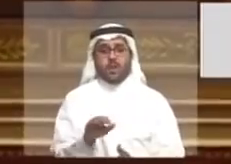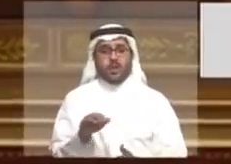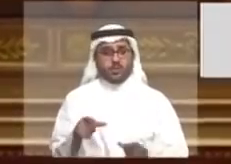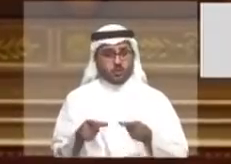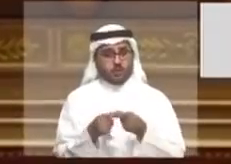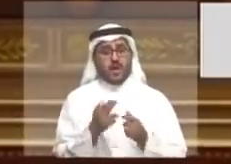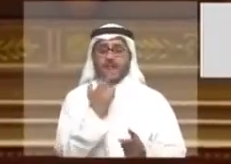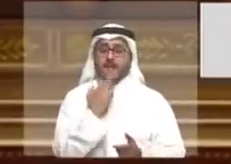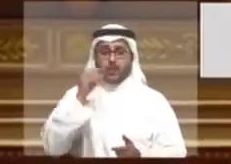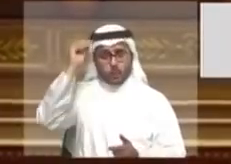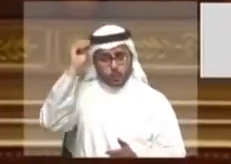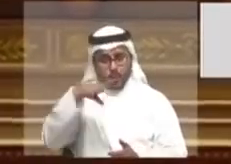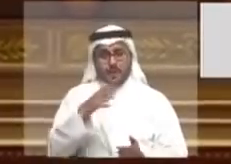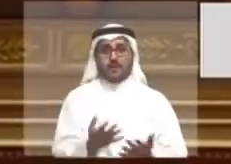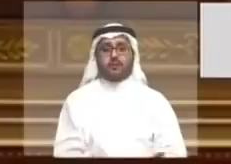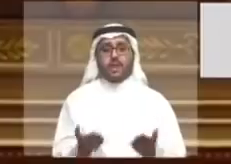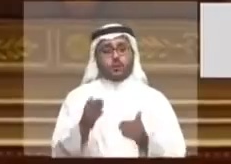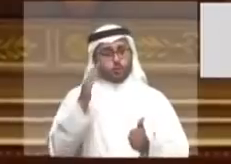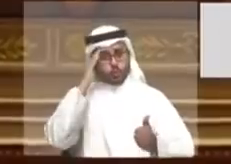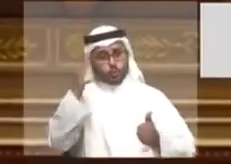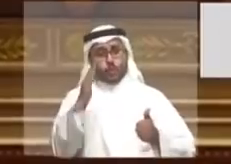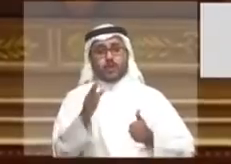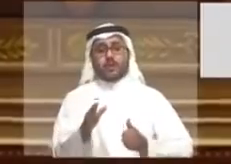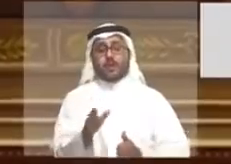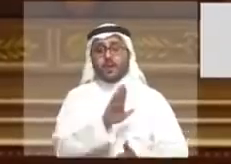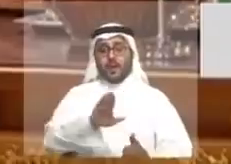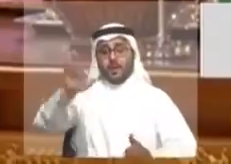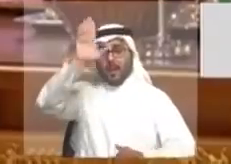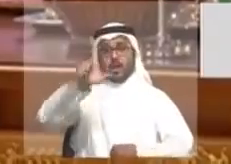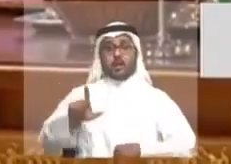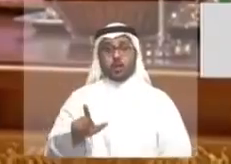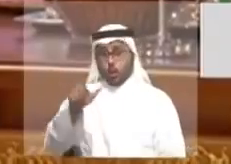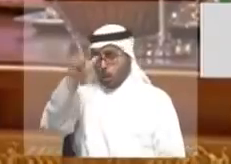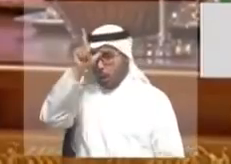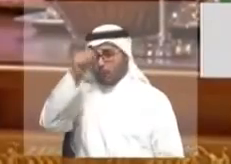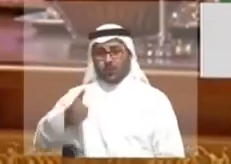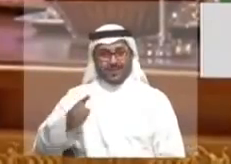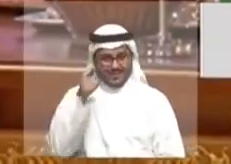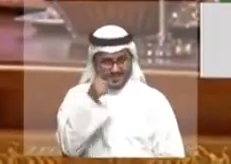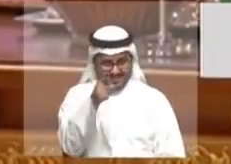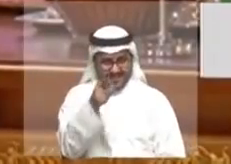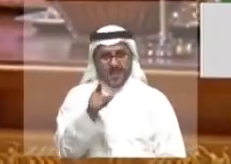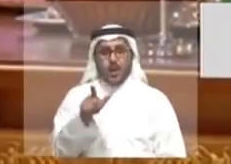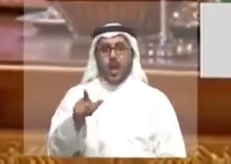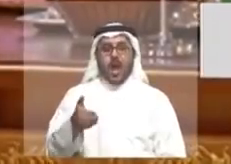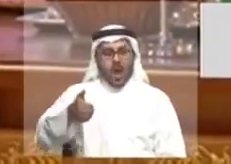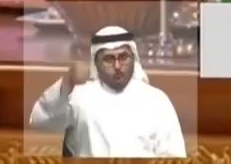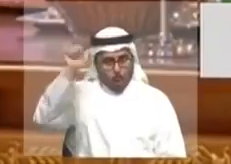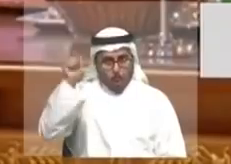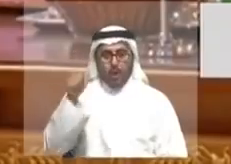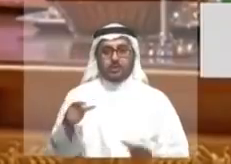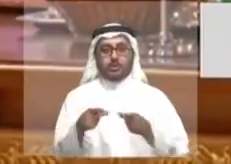كما تقدم بالشكر والتقدير لعهد أخي الملك عبد الله الثاني ابن الحسين لما بذله